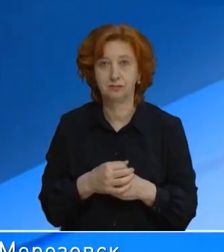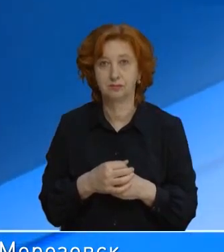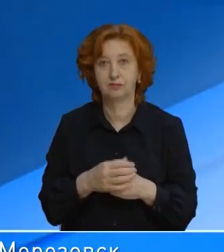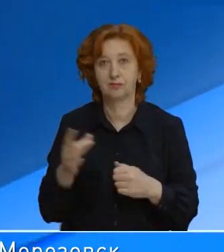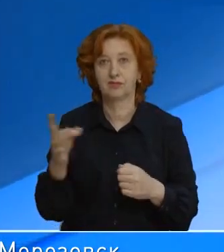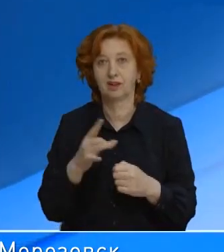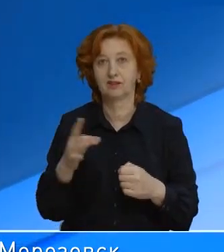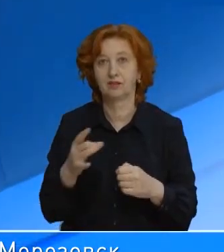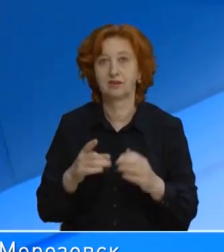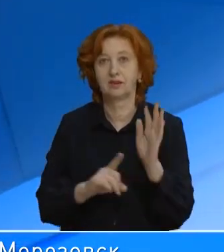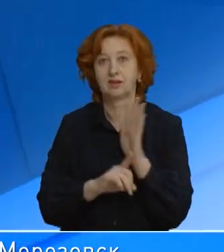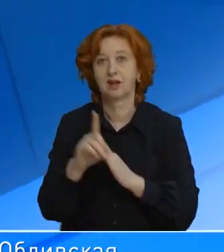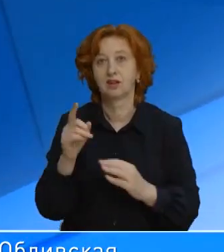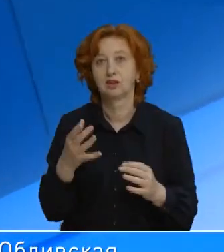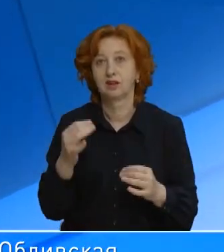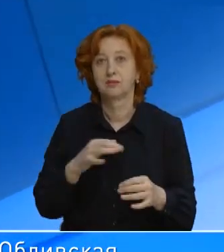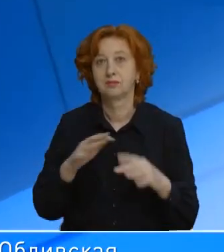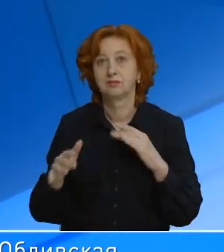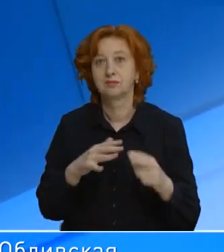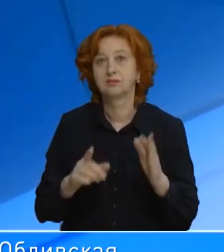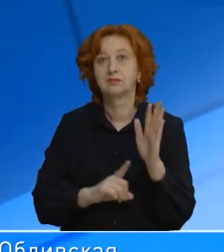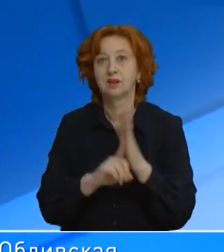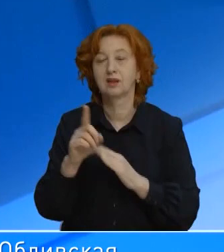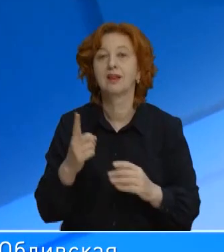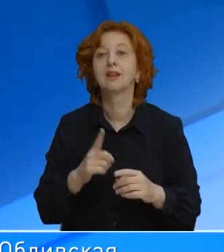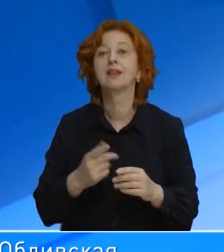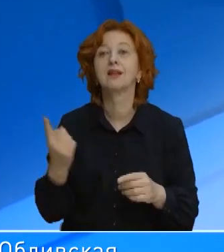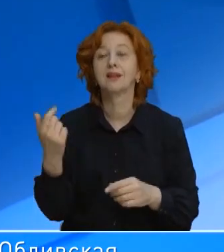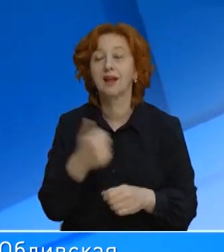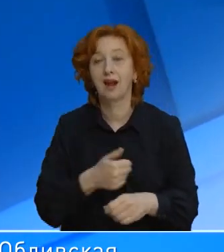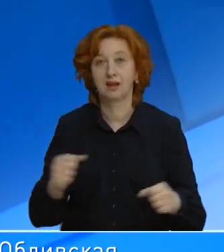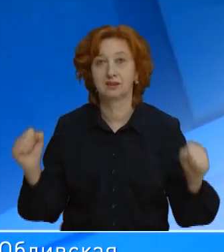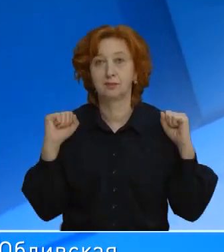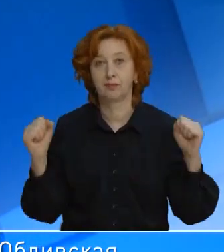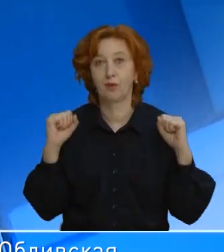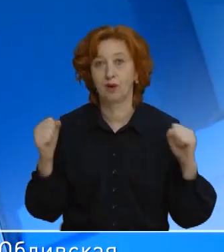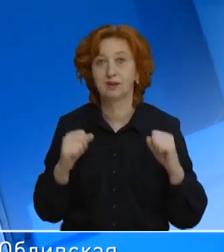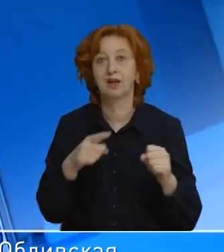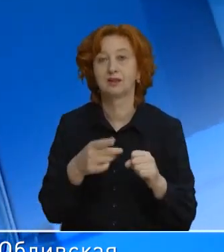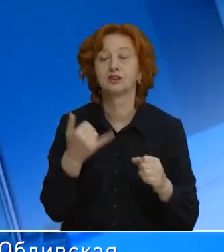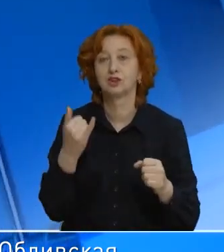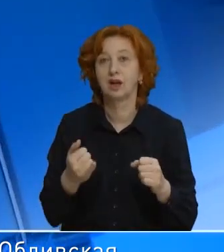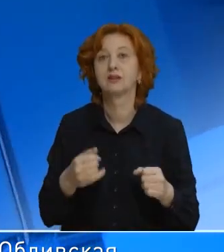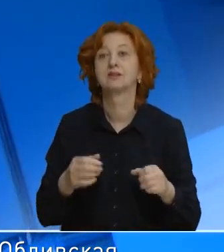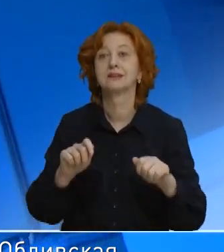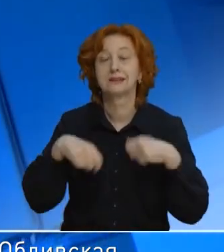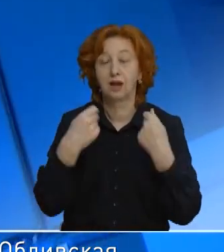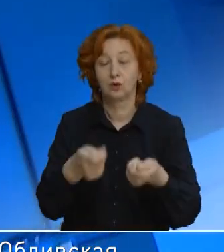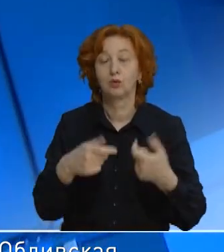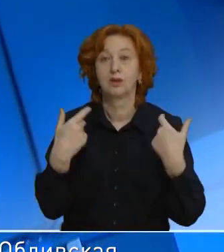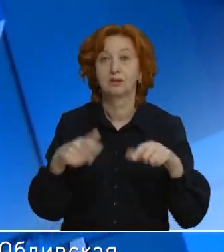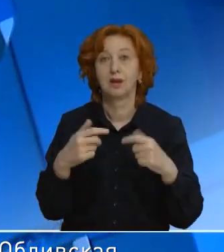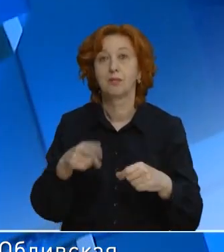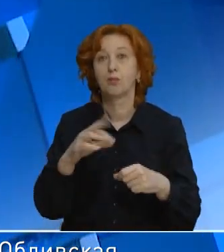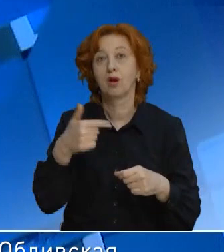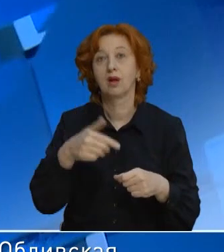В Ростове на Гребном канале «Дон» стартовала неделя спорта. Во время фестиваля пройдут соревнования по ГТО, северной ходьбе,